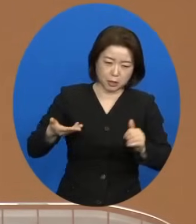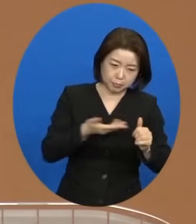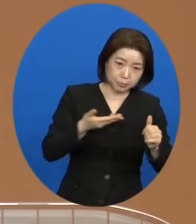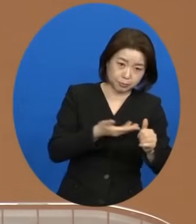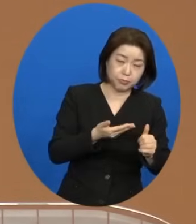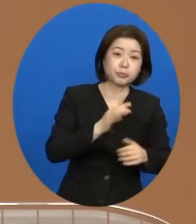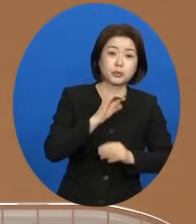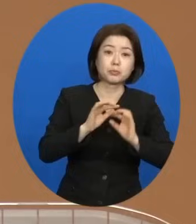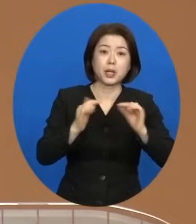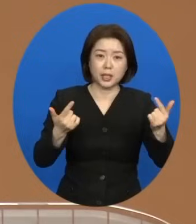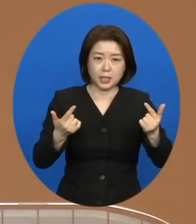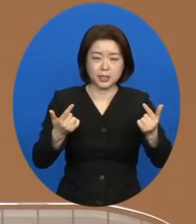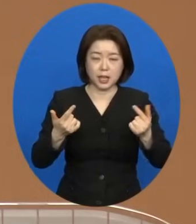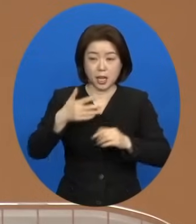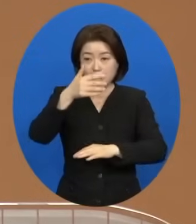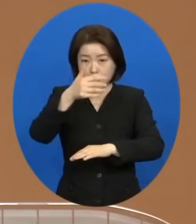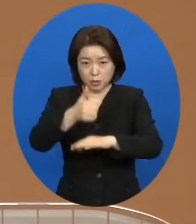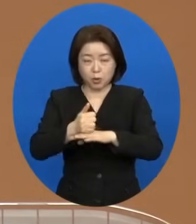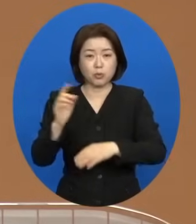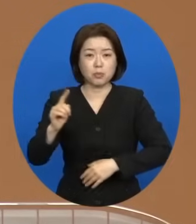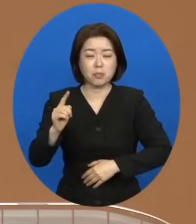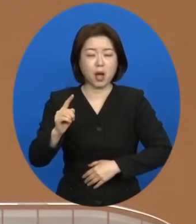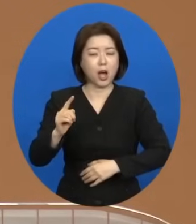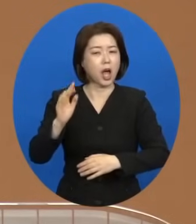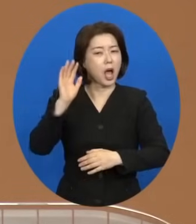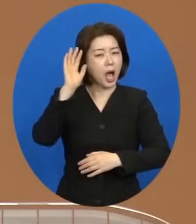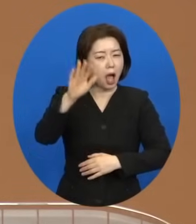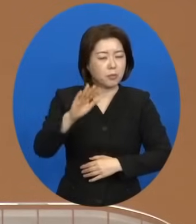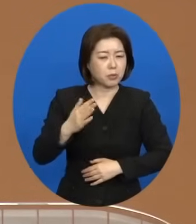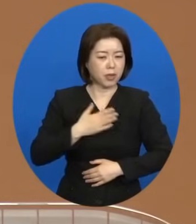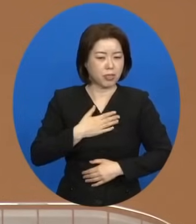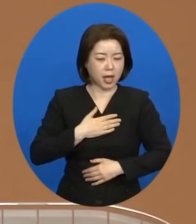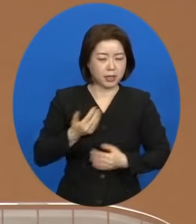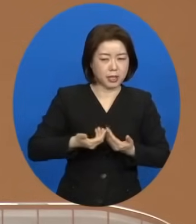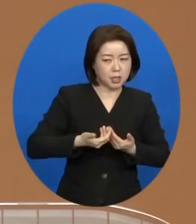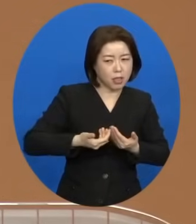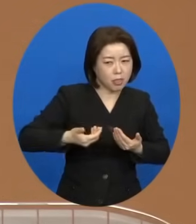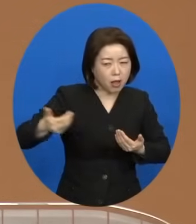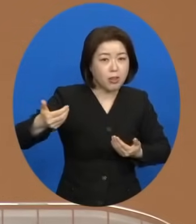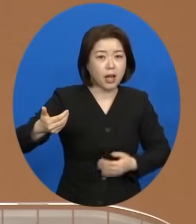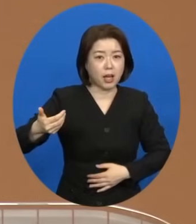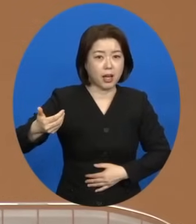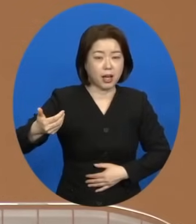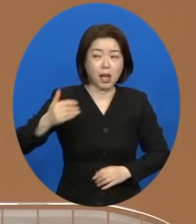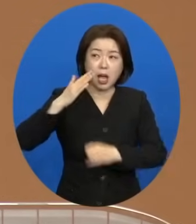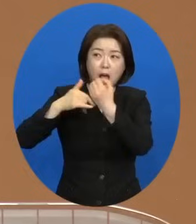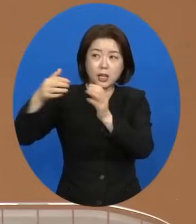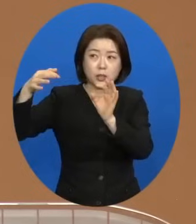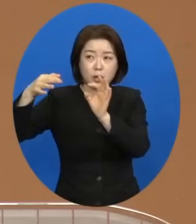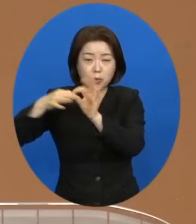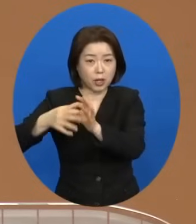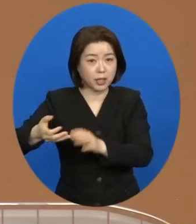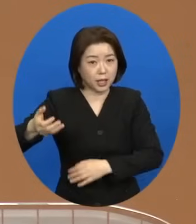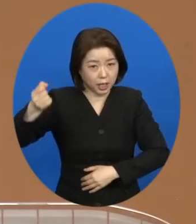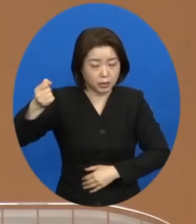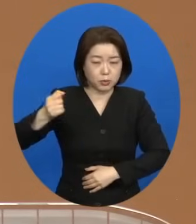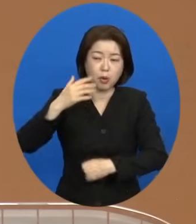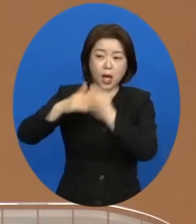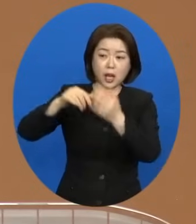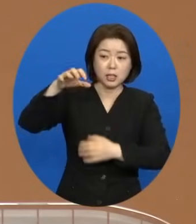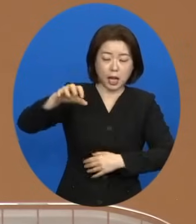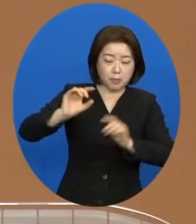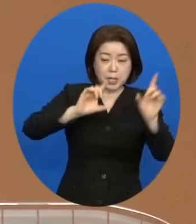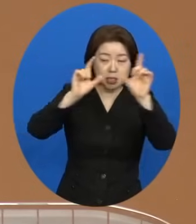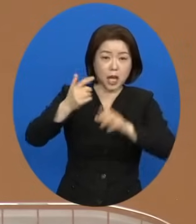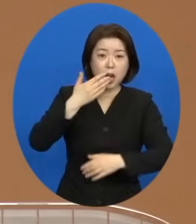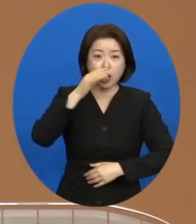역할뿐만 아니라 궁극적으로는 언젠가 이제 엄마를 떠나서 하나님과의 관계를 맺고 하나님 앞에서 사랑할